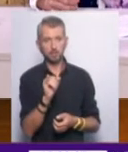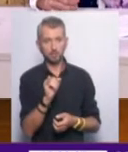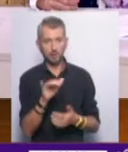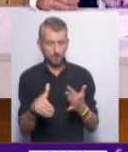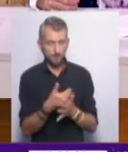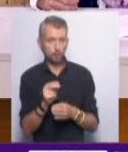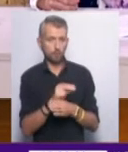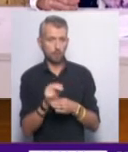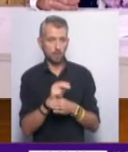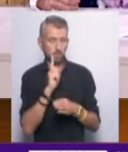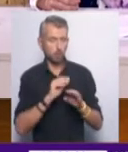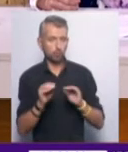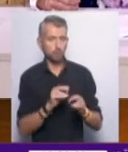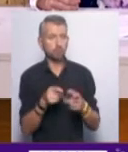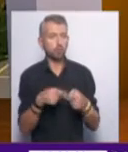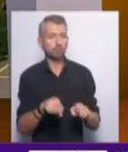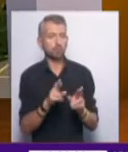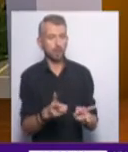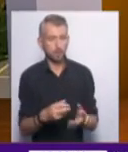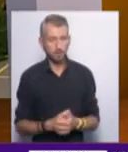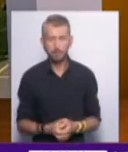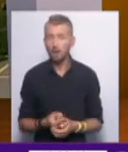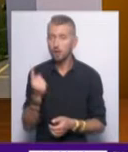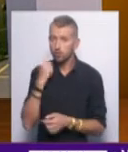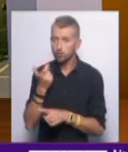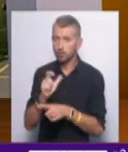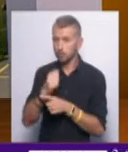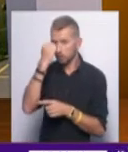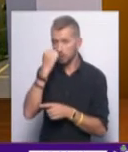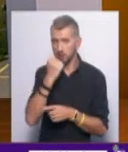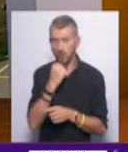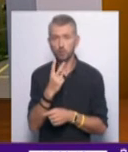відновили благоустрій, як по-іншому. Так, пані Тетяно, почули, дуже дякую. Прошу,